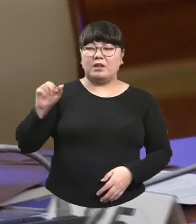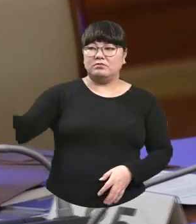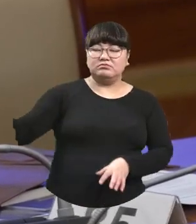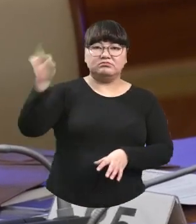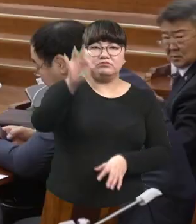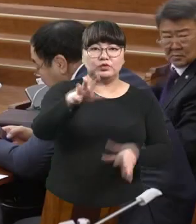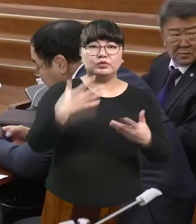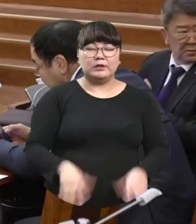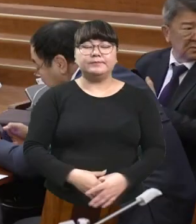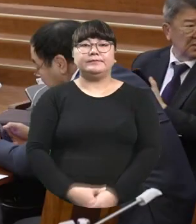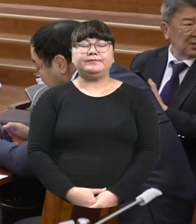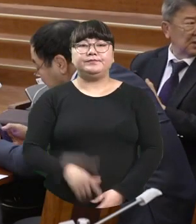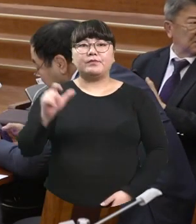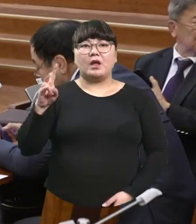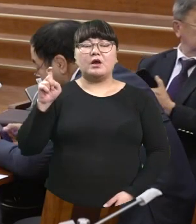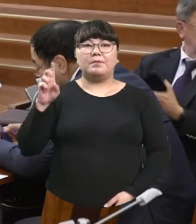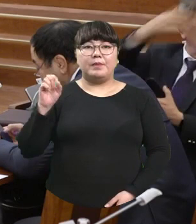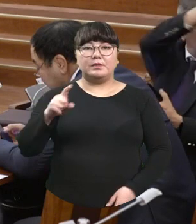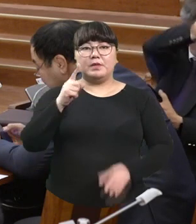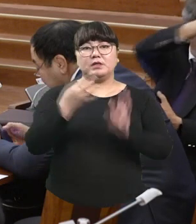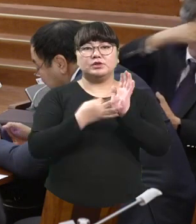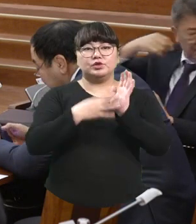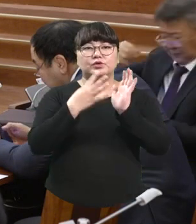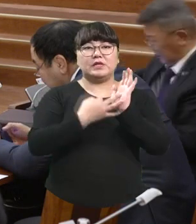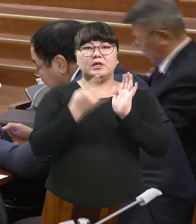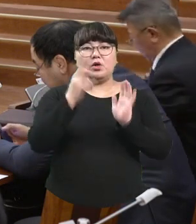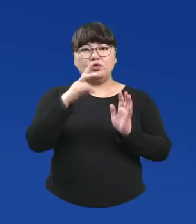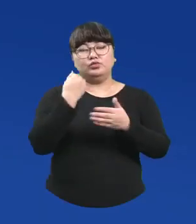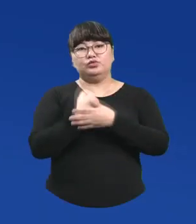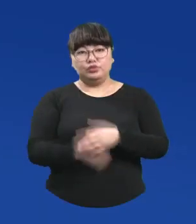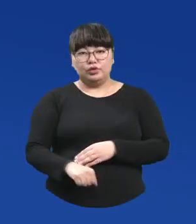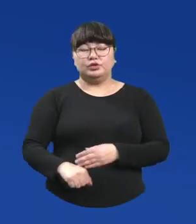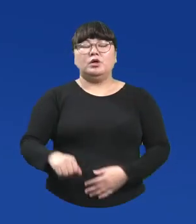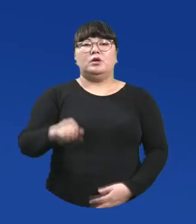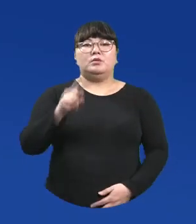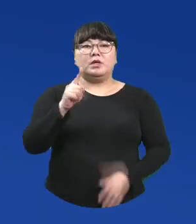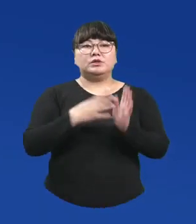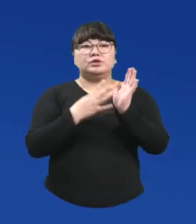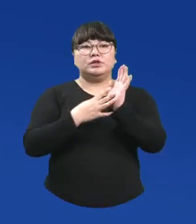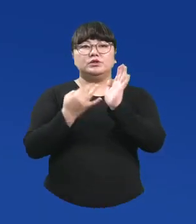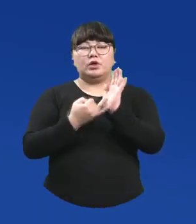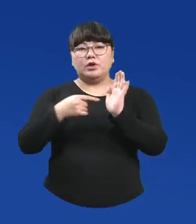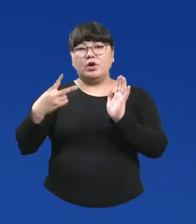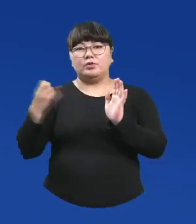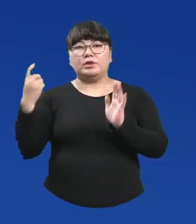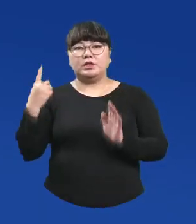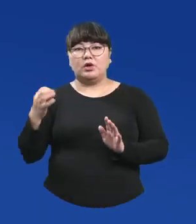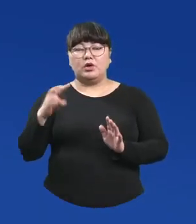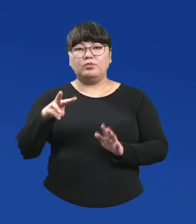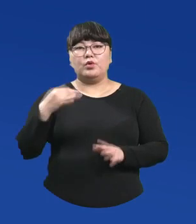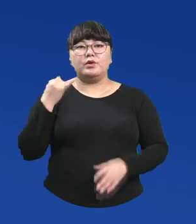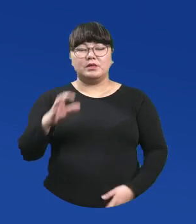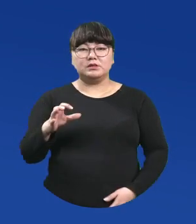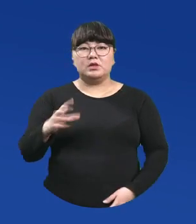энх хотыг нэр дэвшүүлсэн байна. Энх хот нь 1981 онд Улаанбаатар хотод төрсэн. 1997-2001 онд